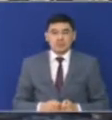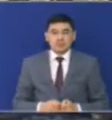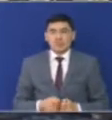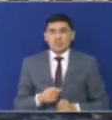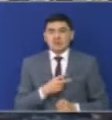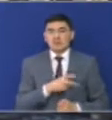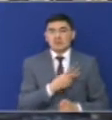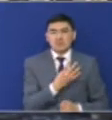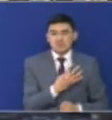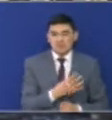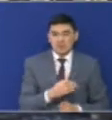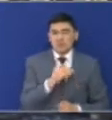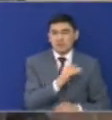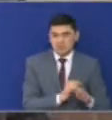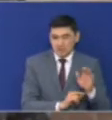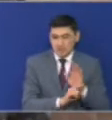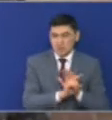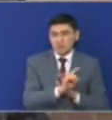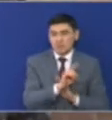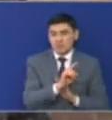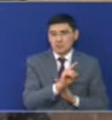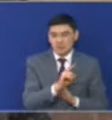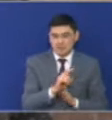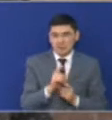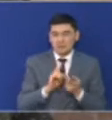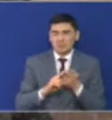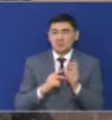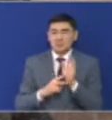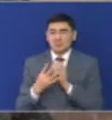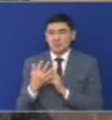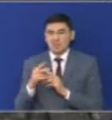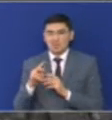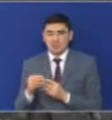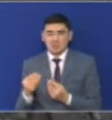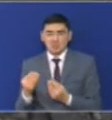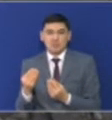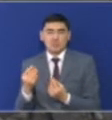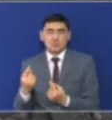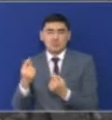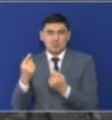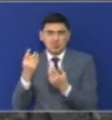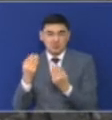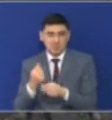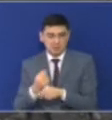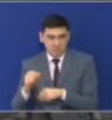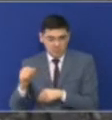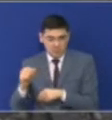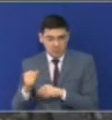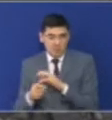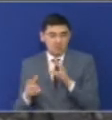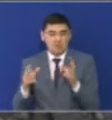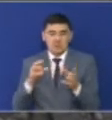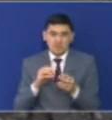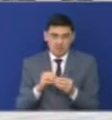республиканская акция, посвященная 75-летнему юбилею Победы. В рамках акции Министерством обороны были изготовлены